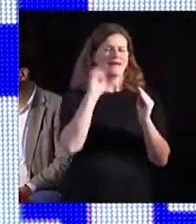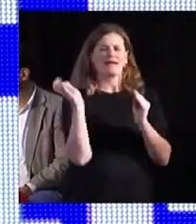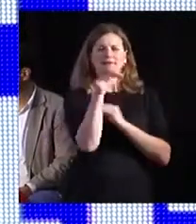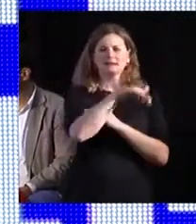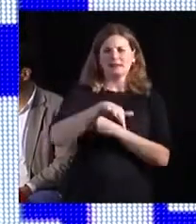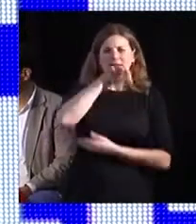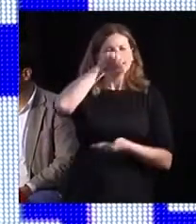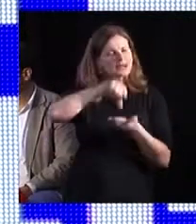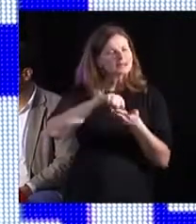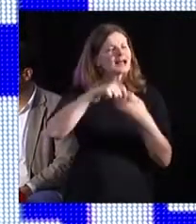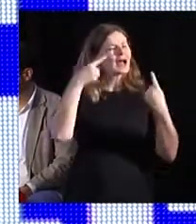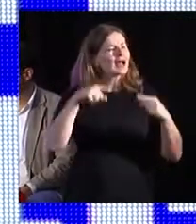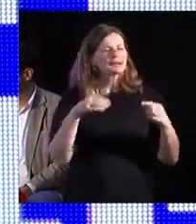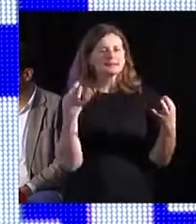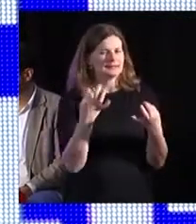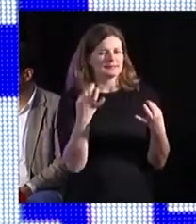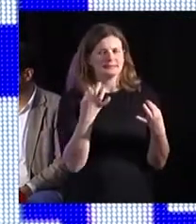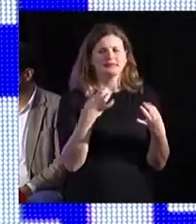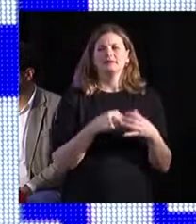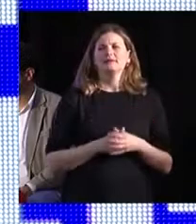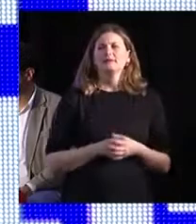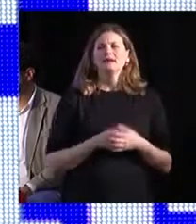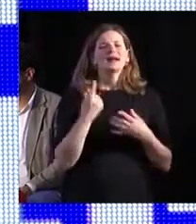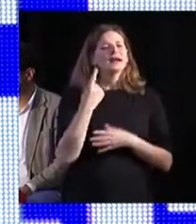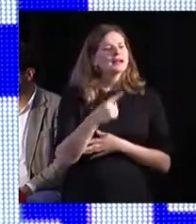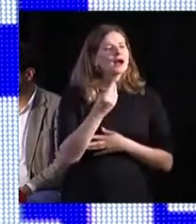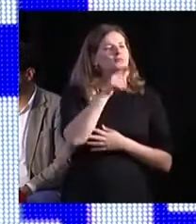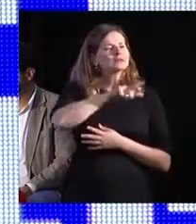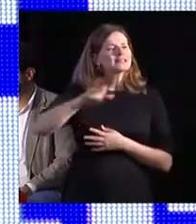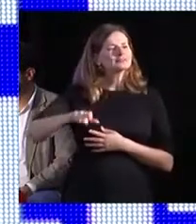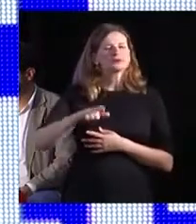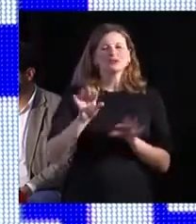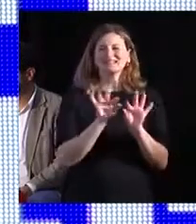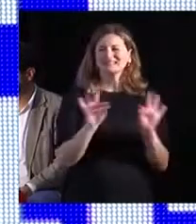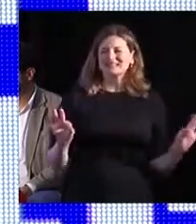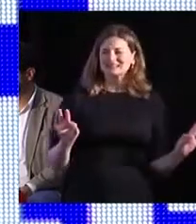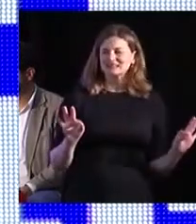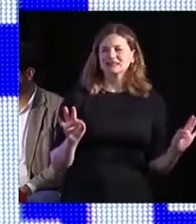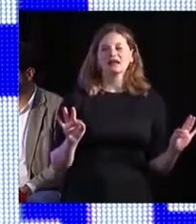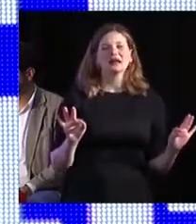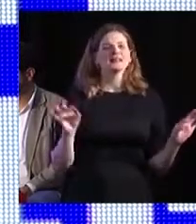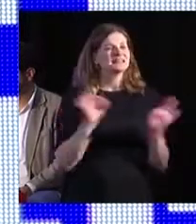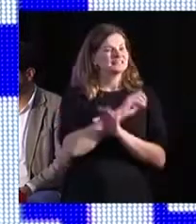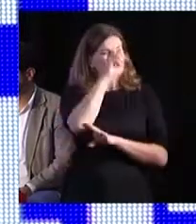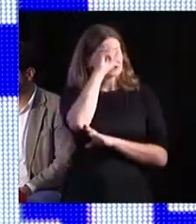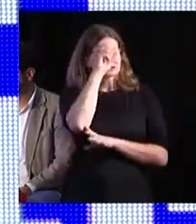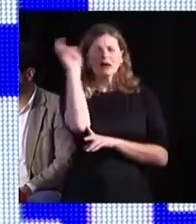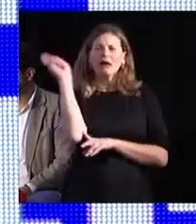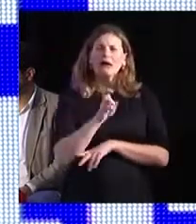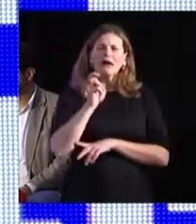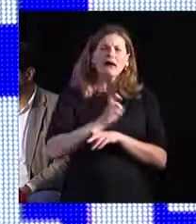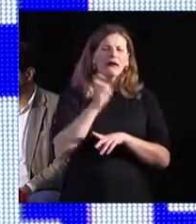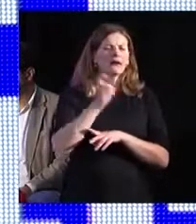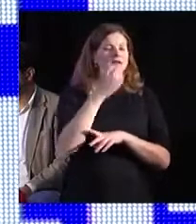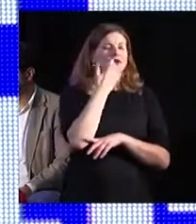ciutat, hi ha precisament tota aquella gent humil, senzilla, anònima, que va venir d'altres